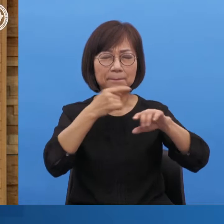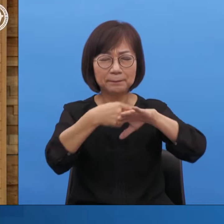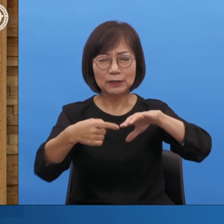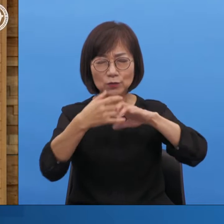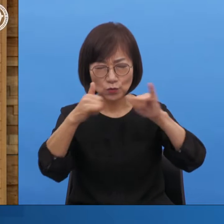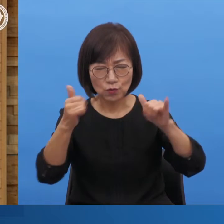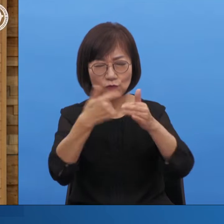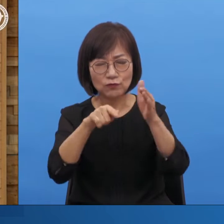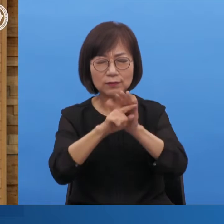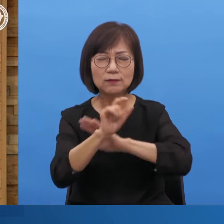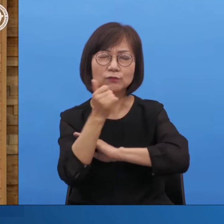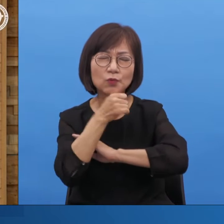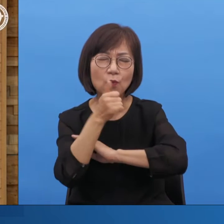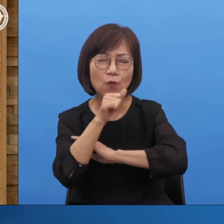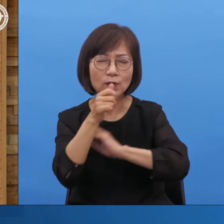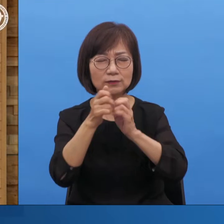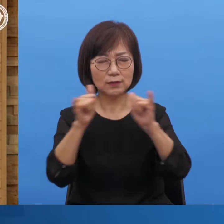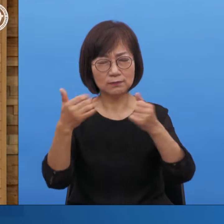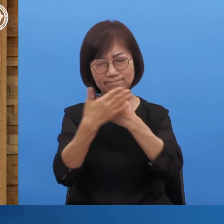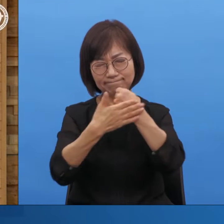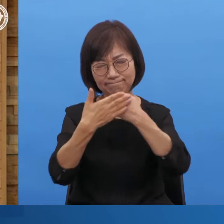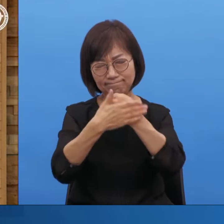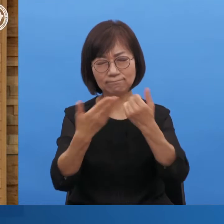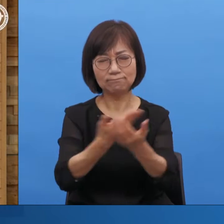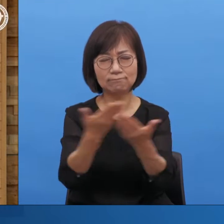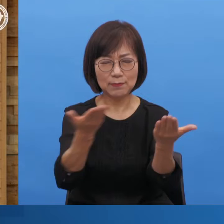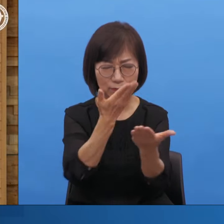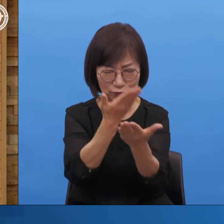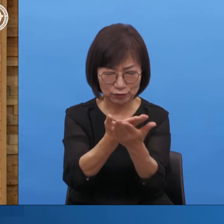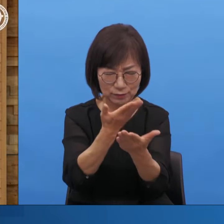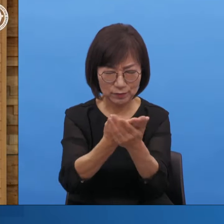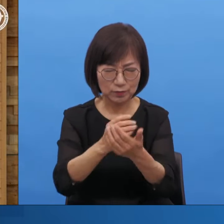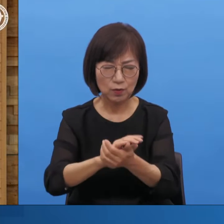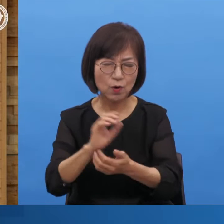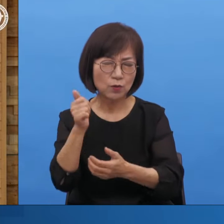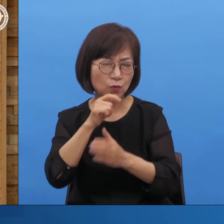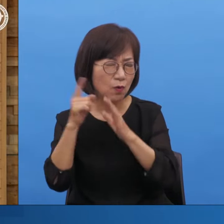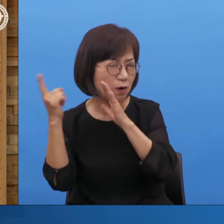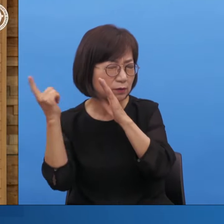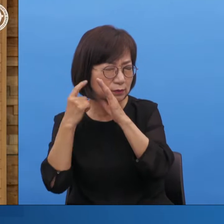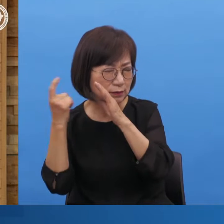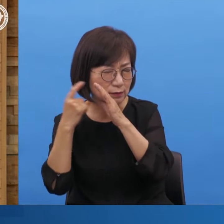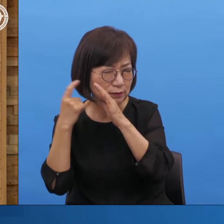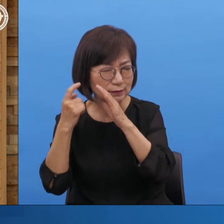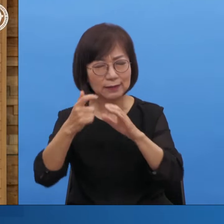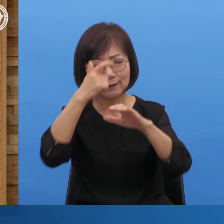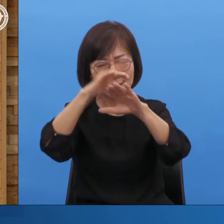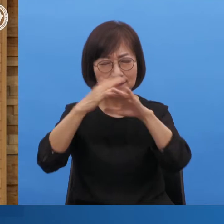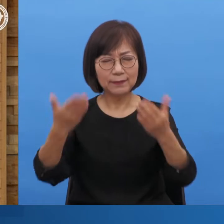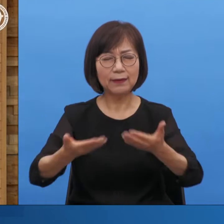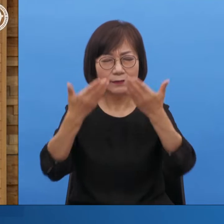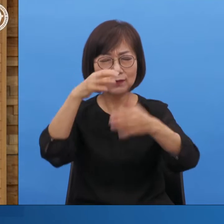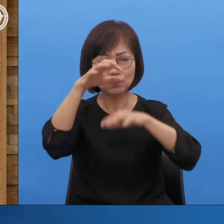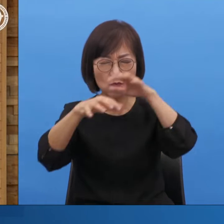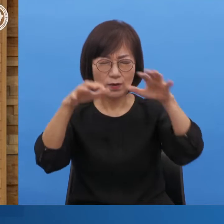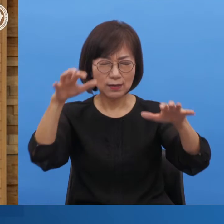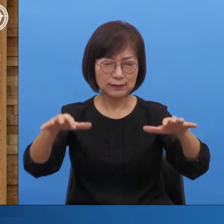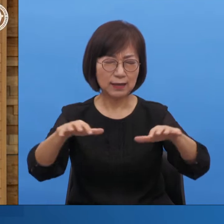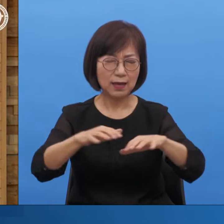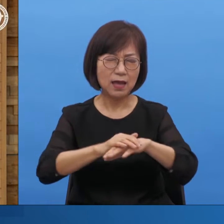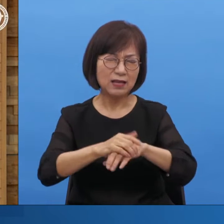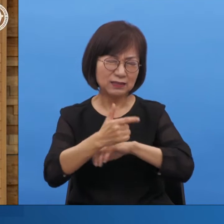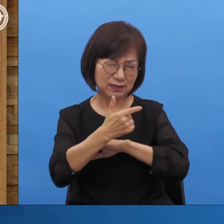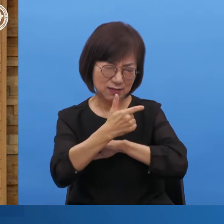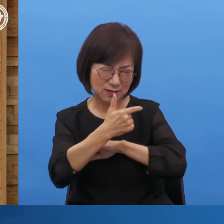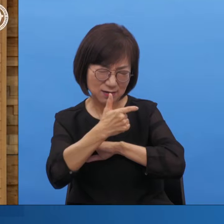은혜를 더하시고 통역을 통하여 예배드리는 모든 현장에 만배의 은혜를 더하여 주시옵소서. Also grant a double portion